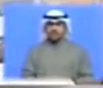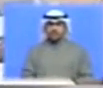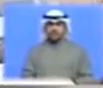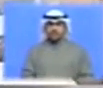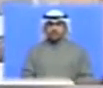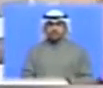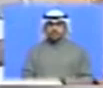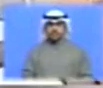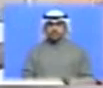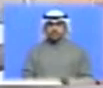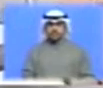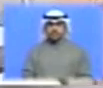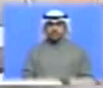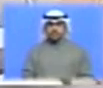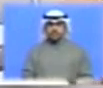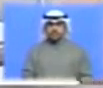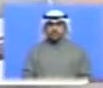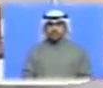الصباح.